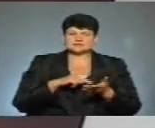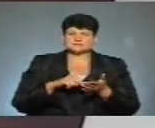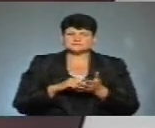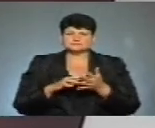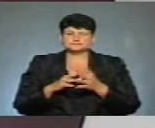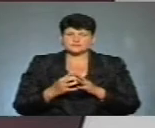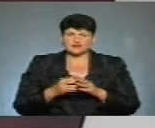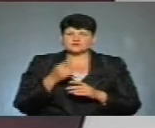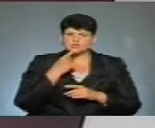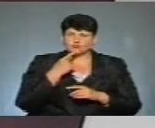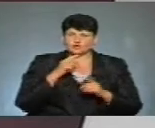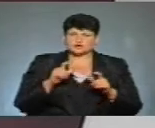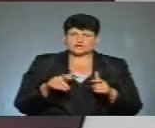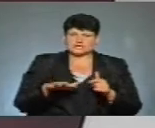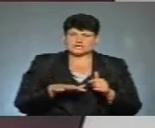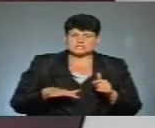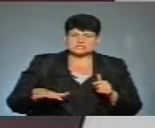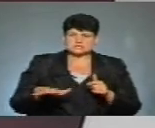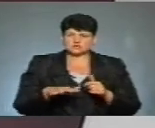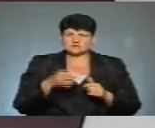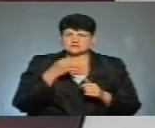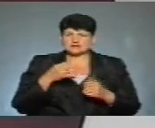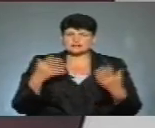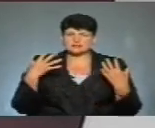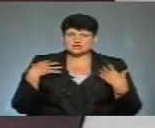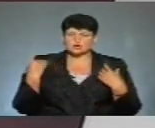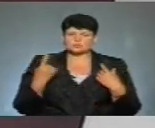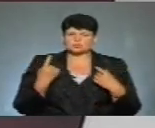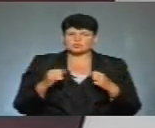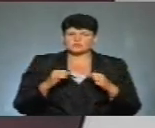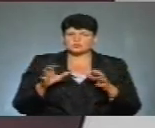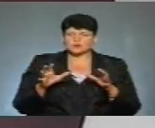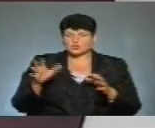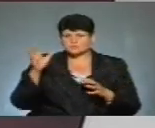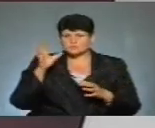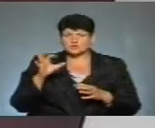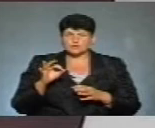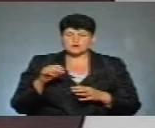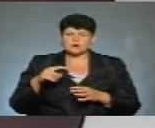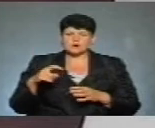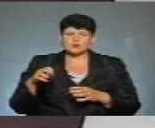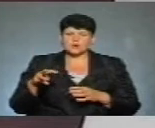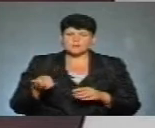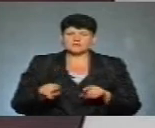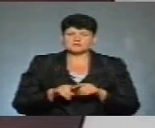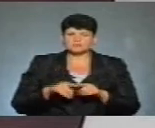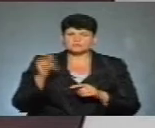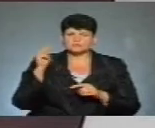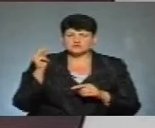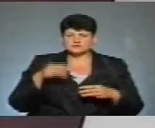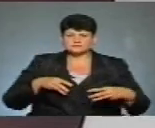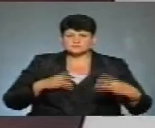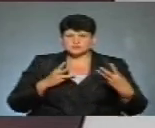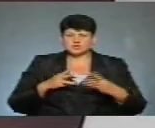червоній карантинній зоні, каже начальниця обласного управління освіти Ольга Хома. Також у режимі онлайн навчатимуться діти з Колиндянської